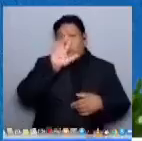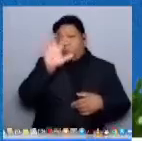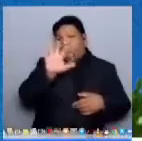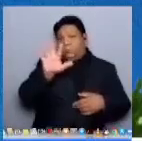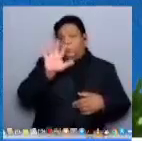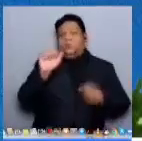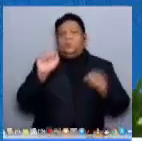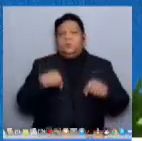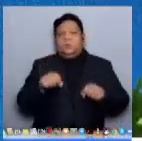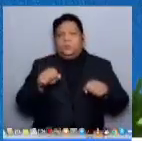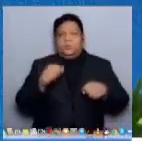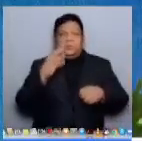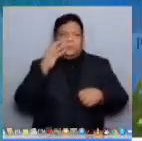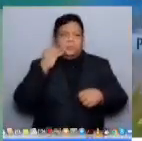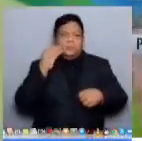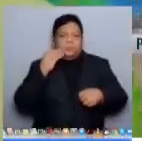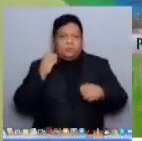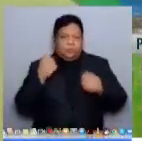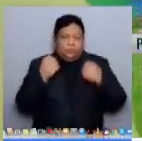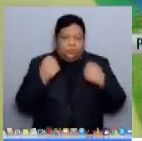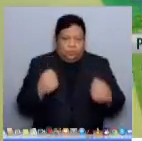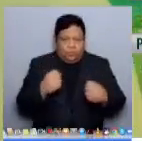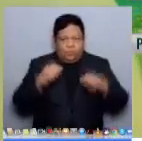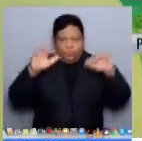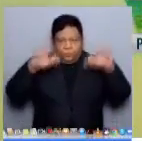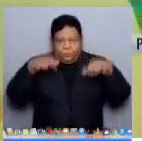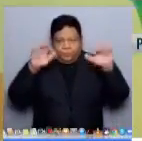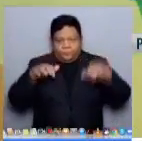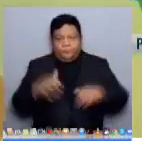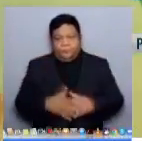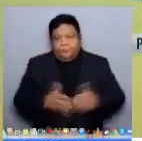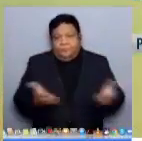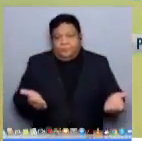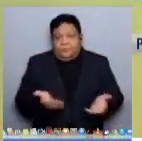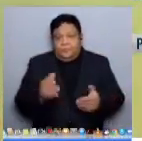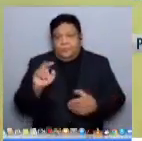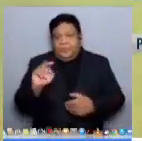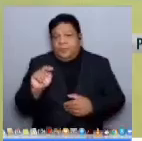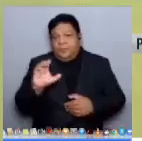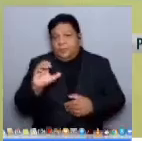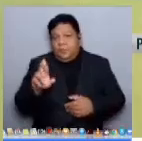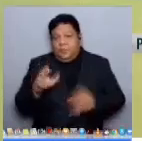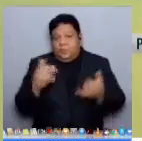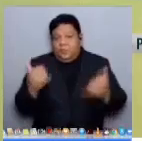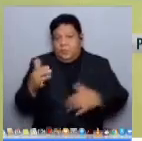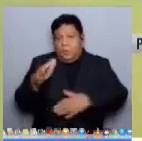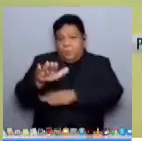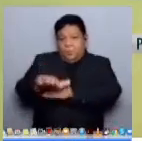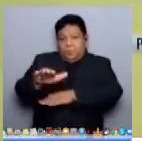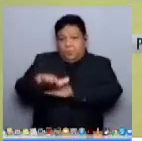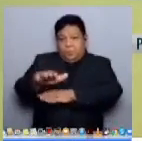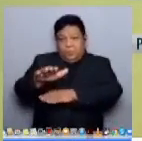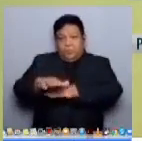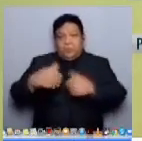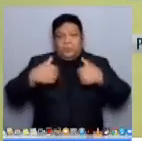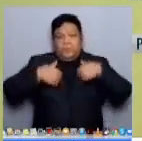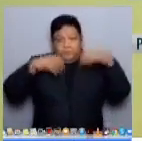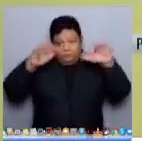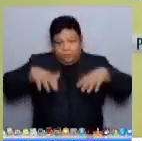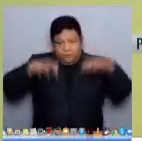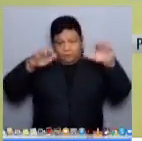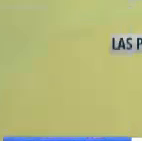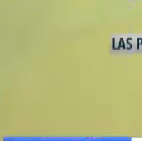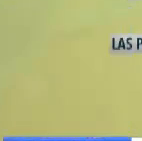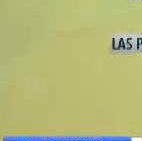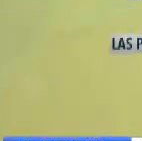ng mga matitinding pag-ulan. Sa mga taga-Metro Manila, ngayong hapon, mga kapuso, nandyan ang ulan. At muli, sa mga taga-San Juan,